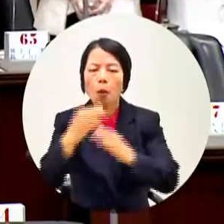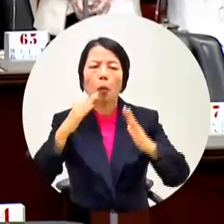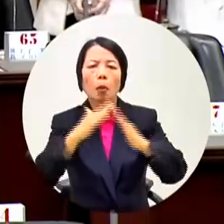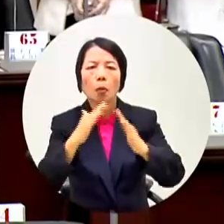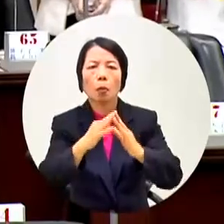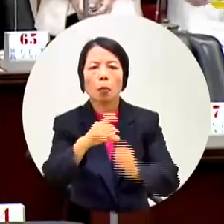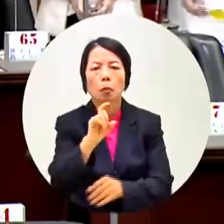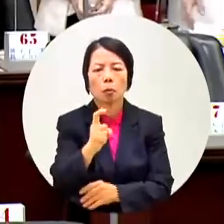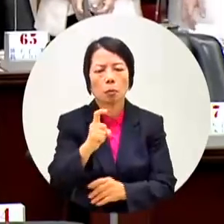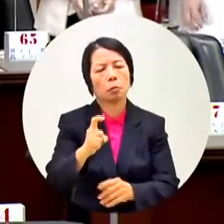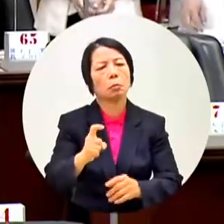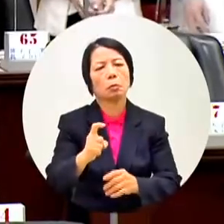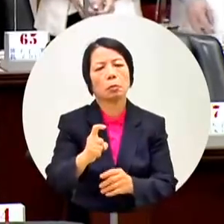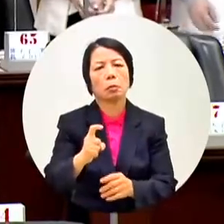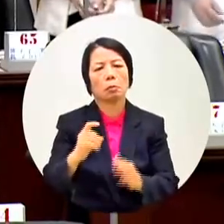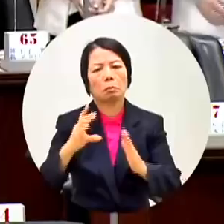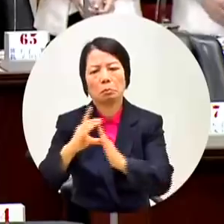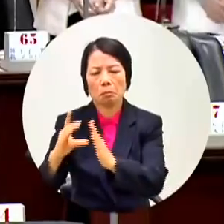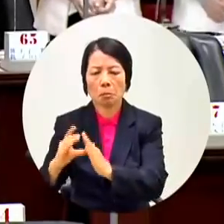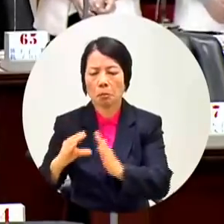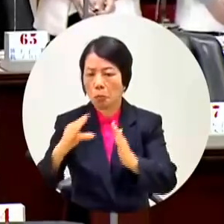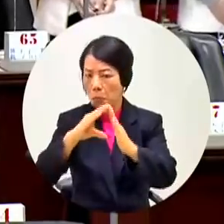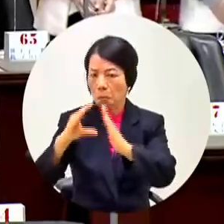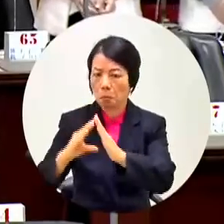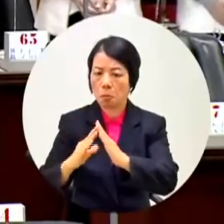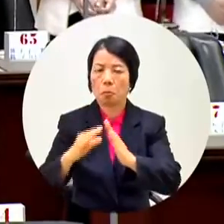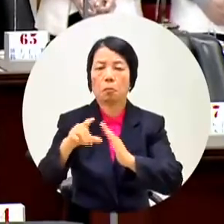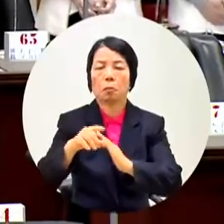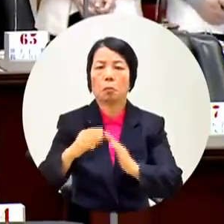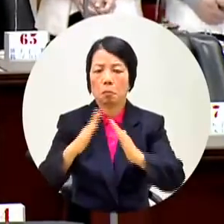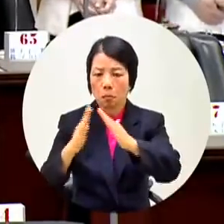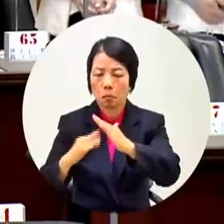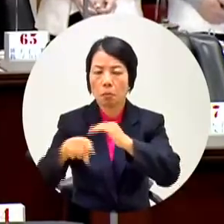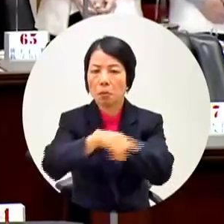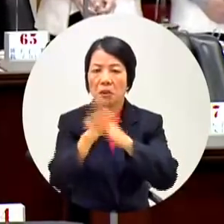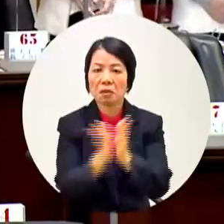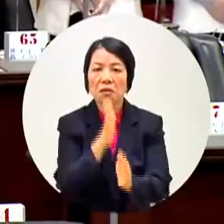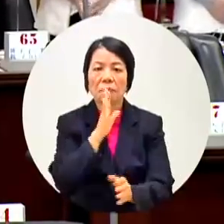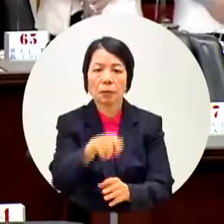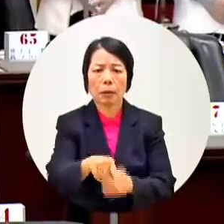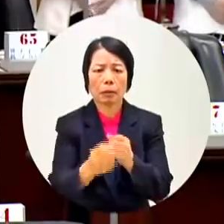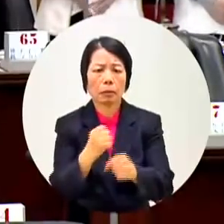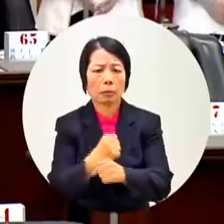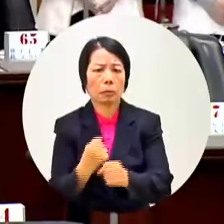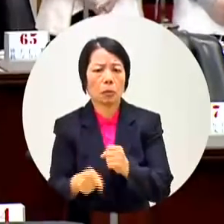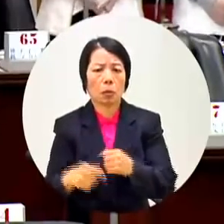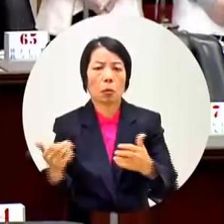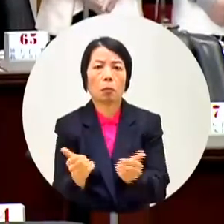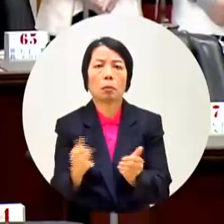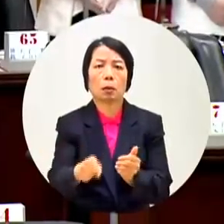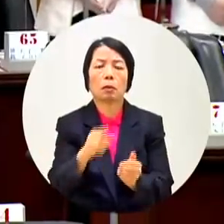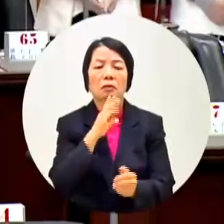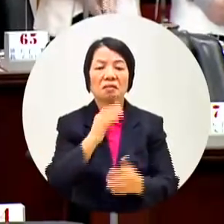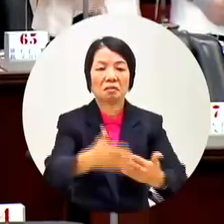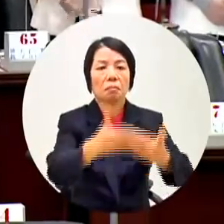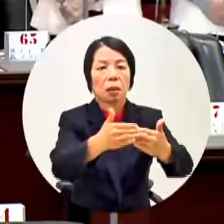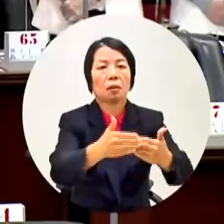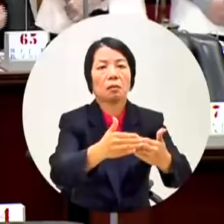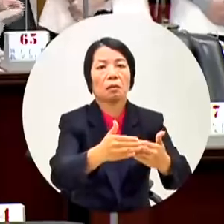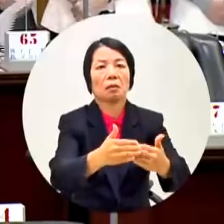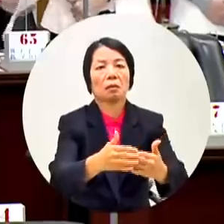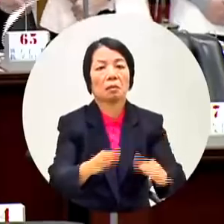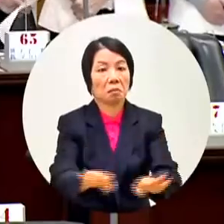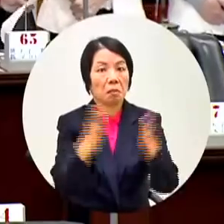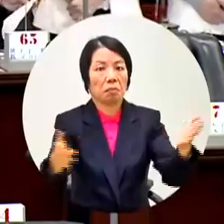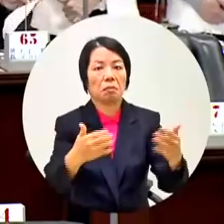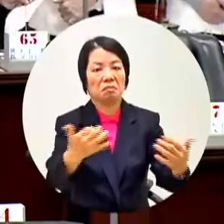构的问题。今天开放入资，你所有年轻人都在说 这一次的选举，年轻人都算你，